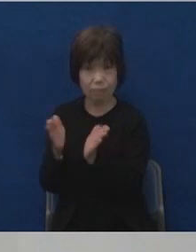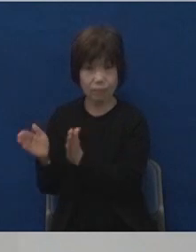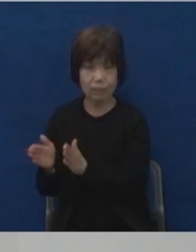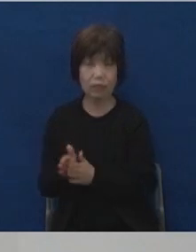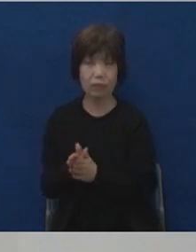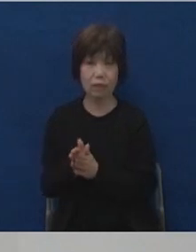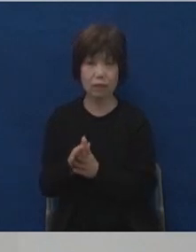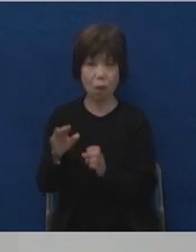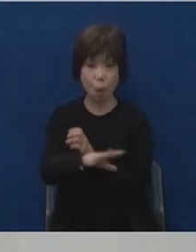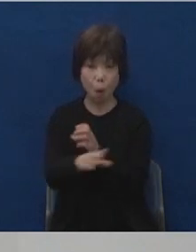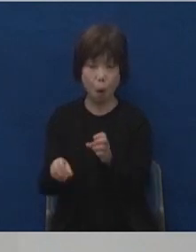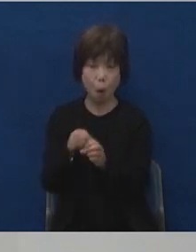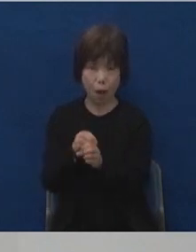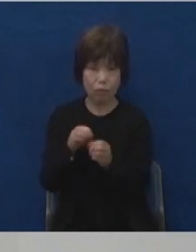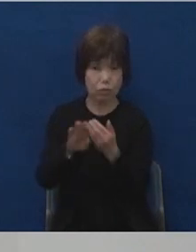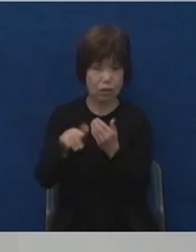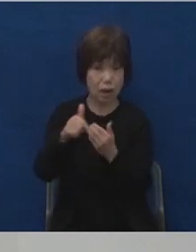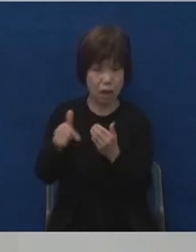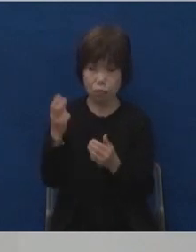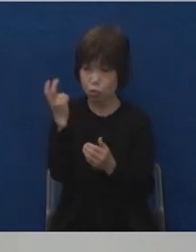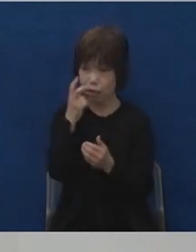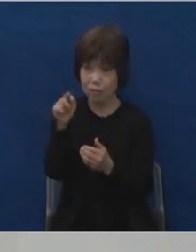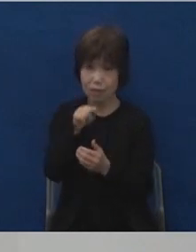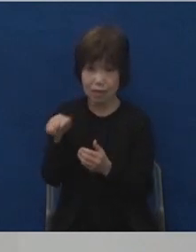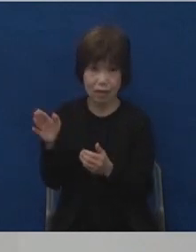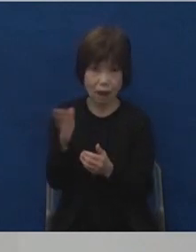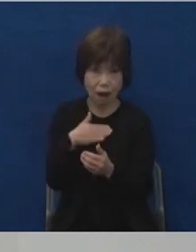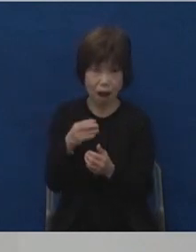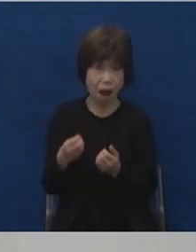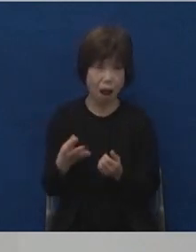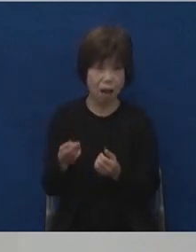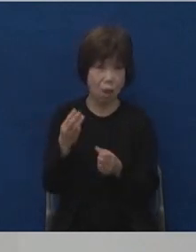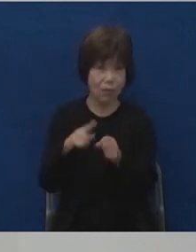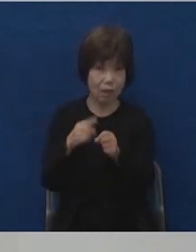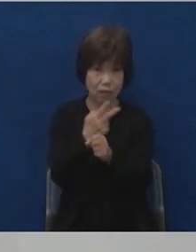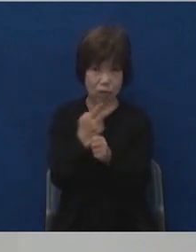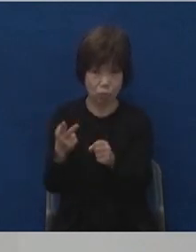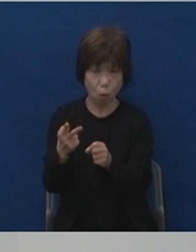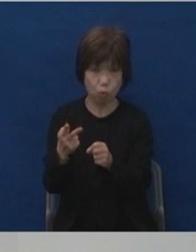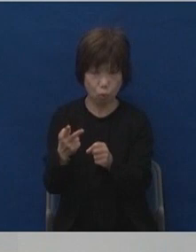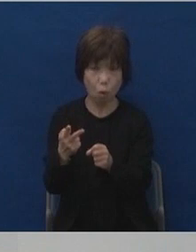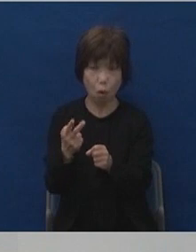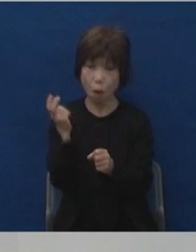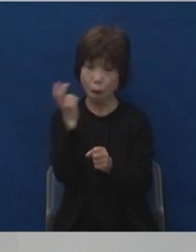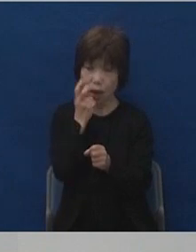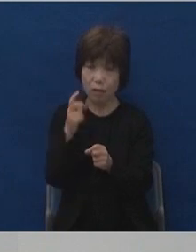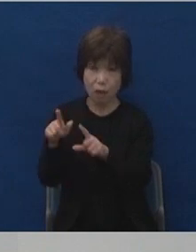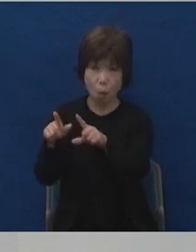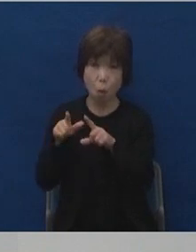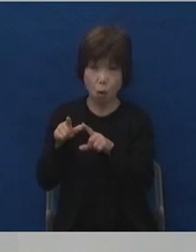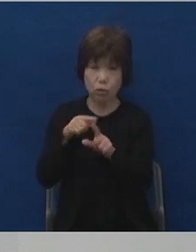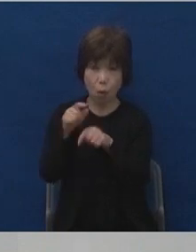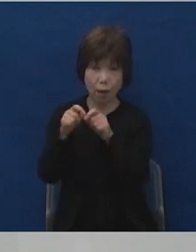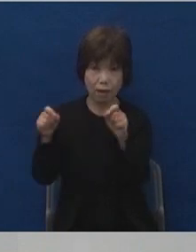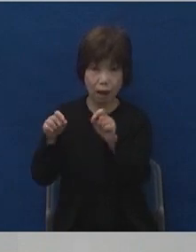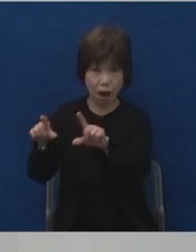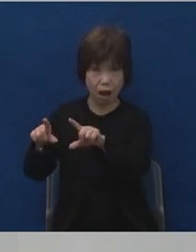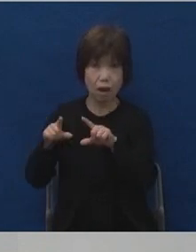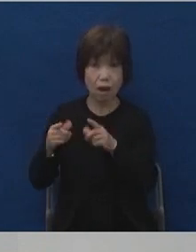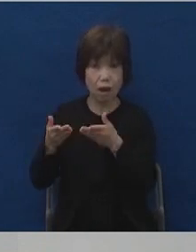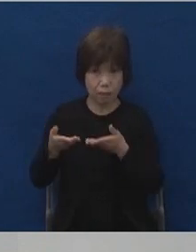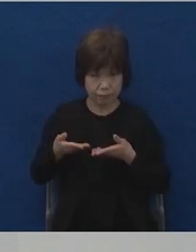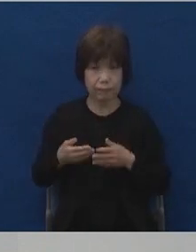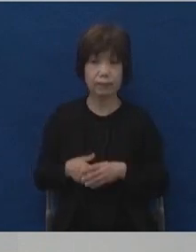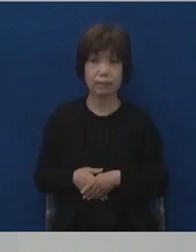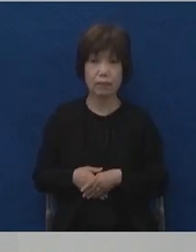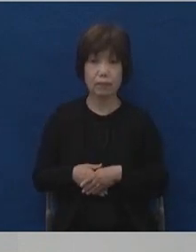括外部監査人から、令和3年度包括外部監査の結果報告書が提出されました。原